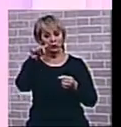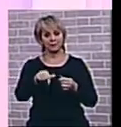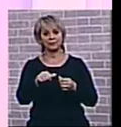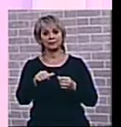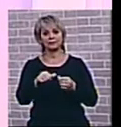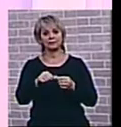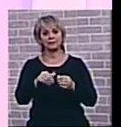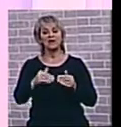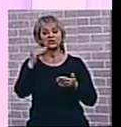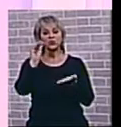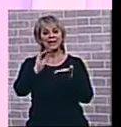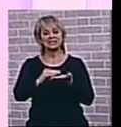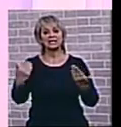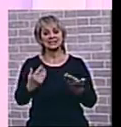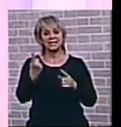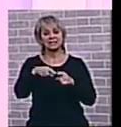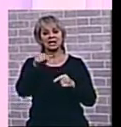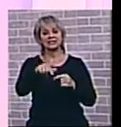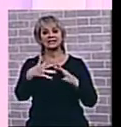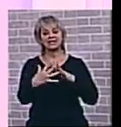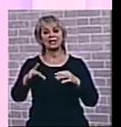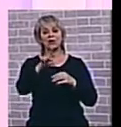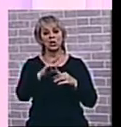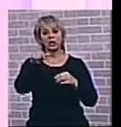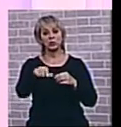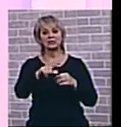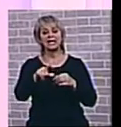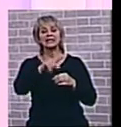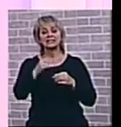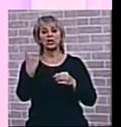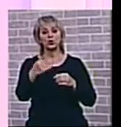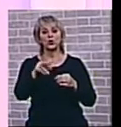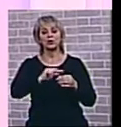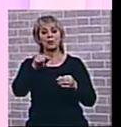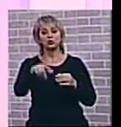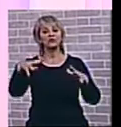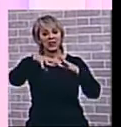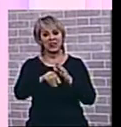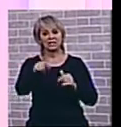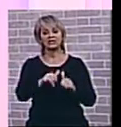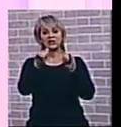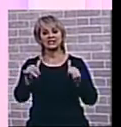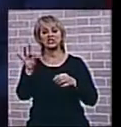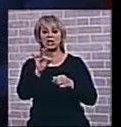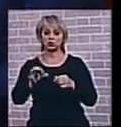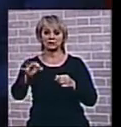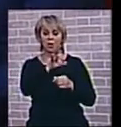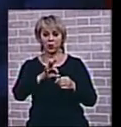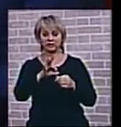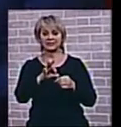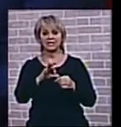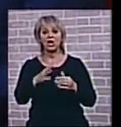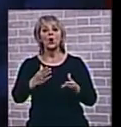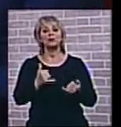высокая оценка жителям Октябрьского сельского района за их работу и вклад в развитие Ростовской области.